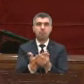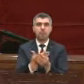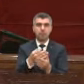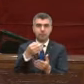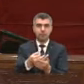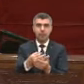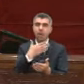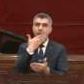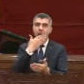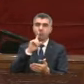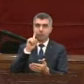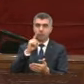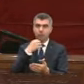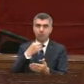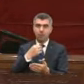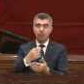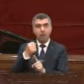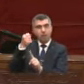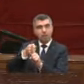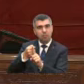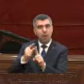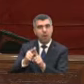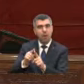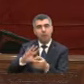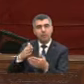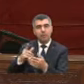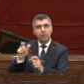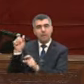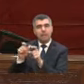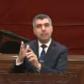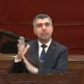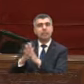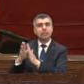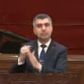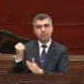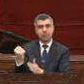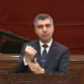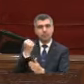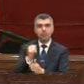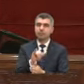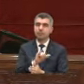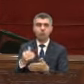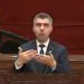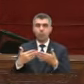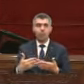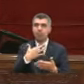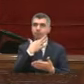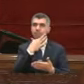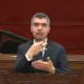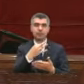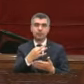الورش من خلاله كنخفوا المعاناة ديال المغاربة المقيمين بالخارج في علاقتهم بالإدارة القنصلية، ولكن من خلاله